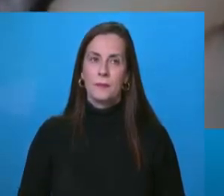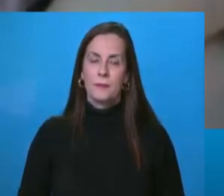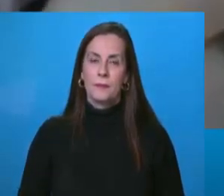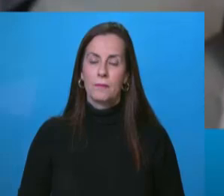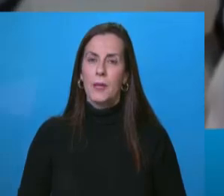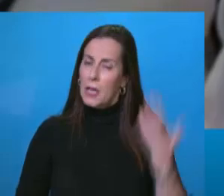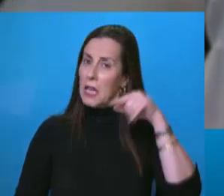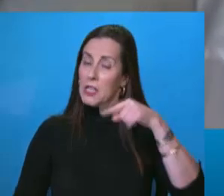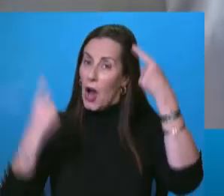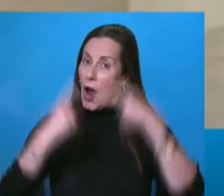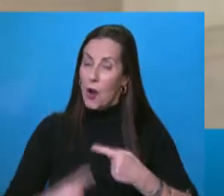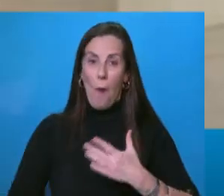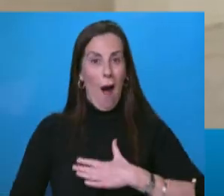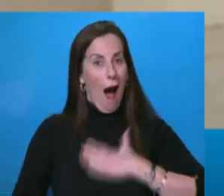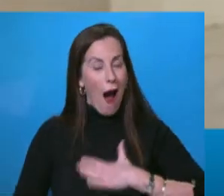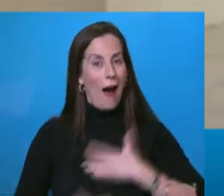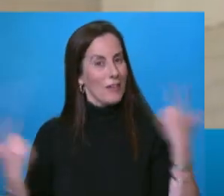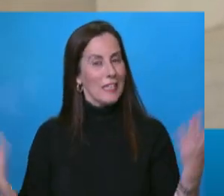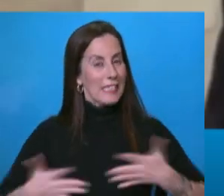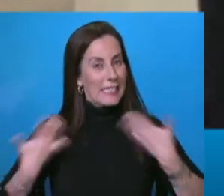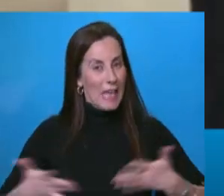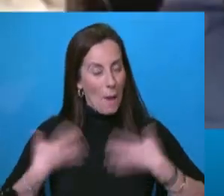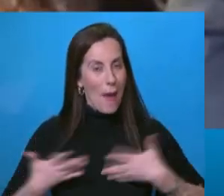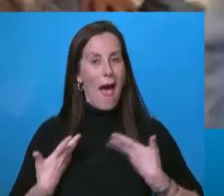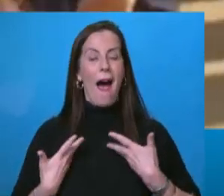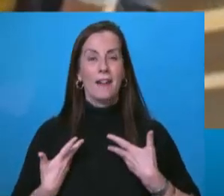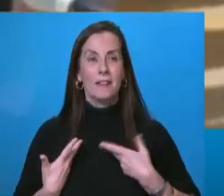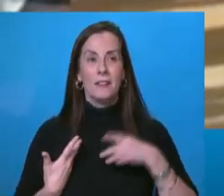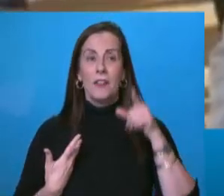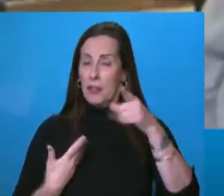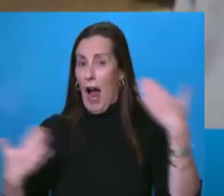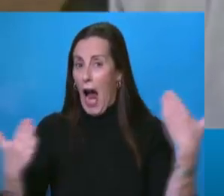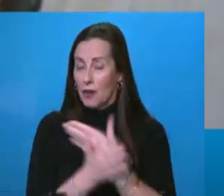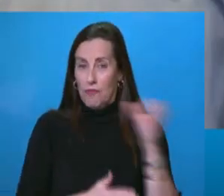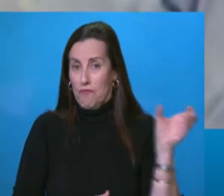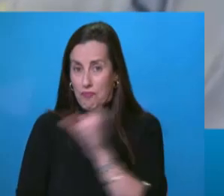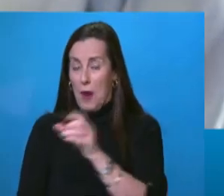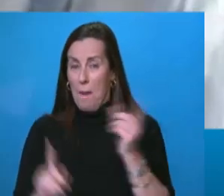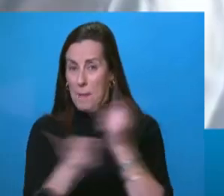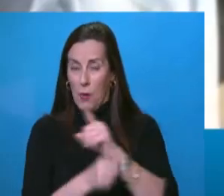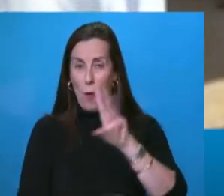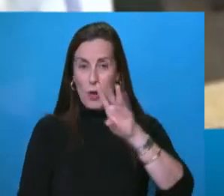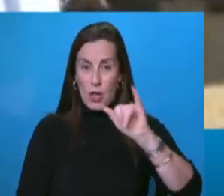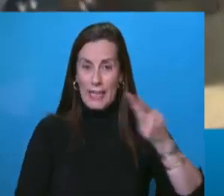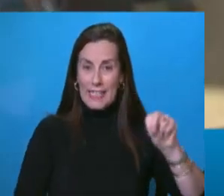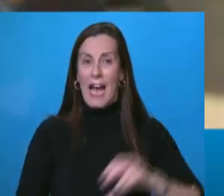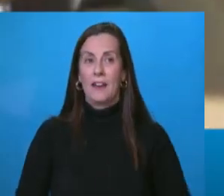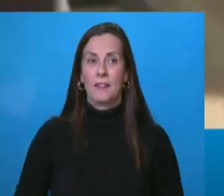זה היה אמור להיות יום חגם של פרקליט המדינה היוצא שי ניצן ושל ממלאת מקומו המיועדת אורלי בן ארי גינצברג. רחנו,